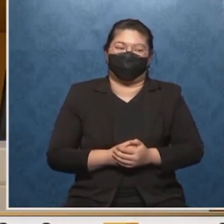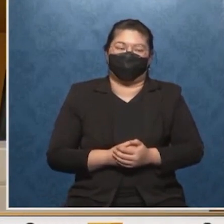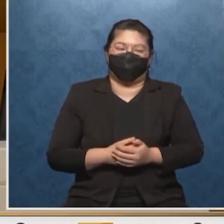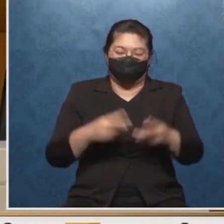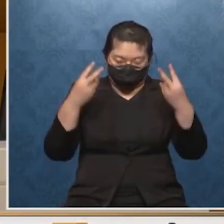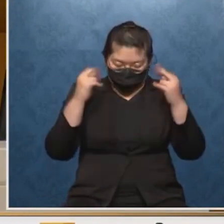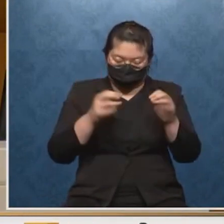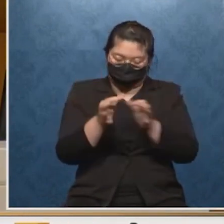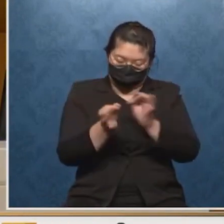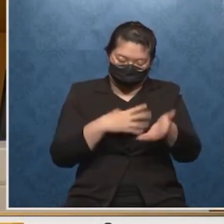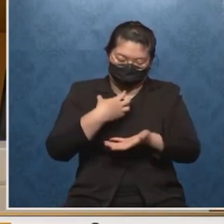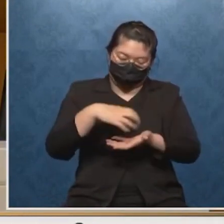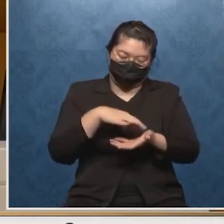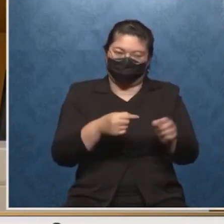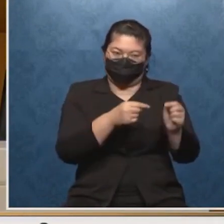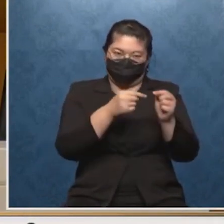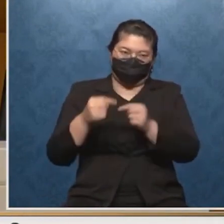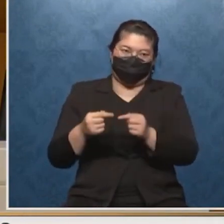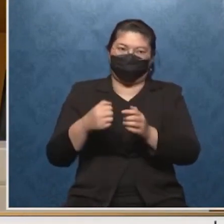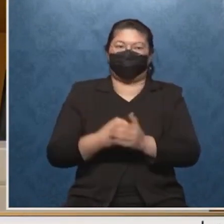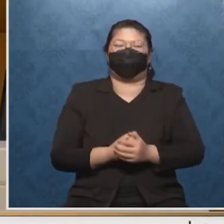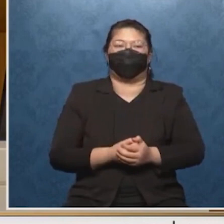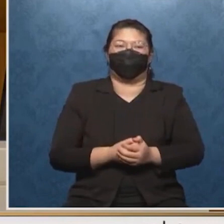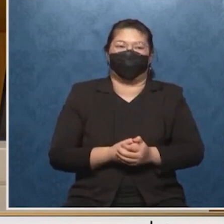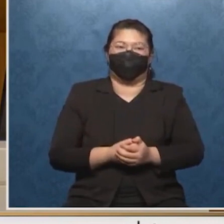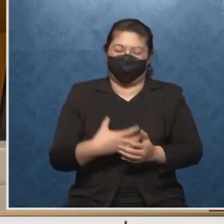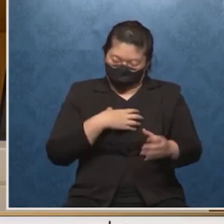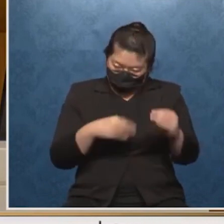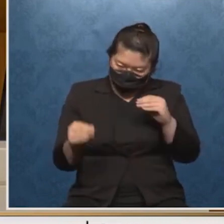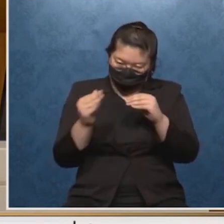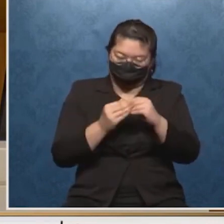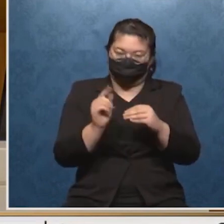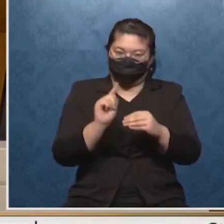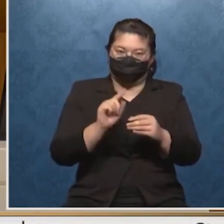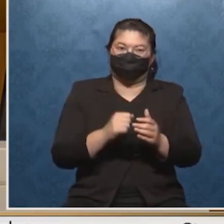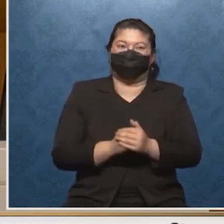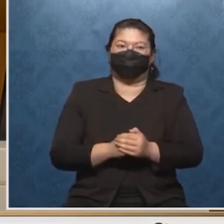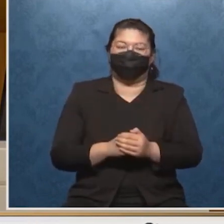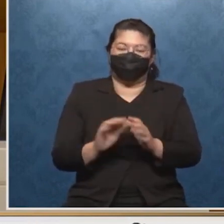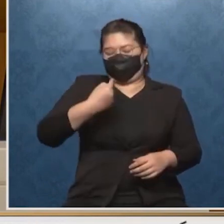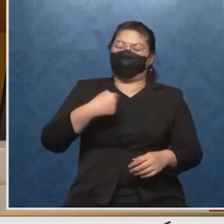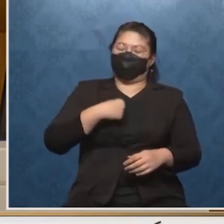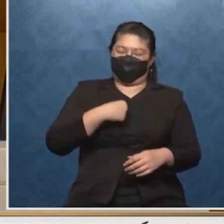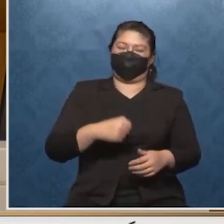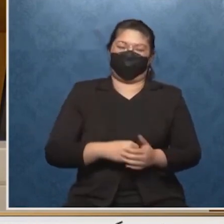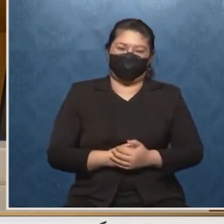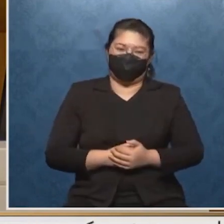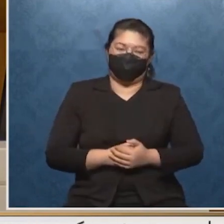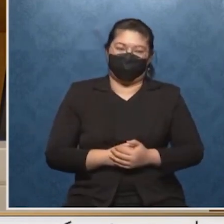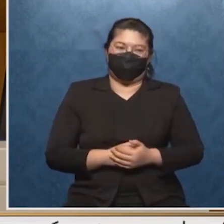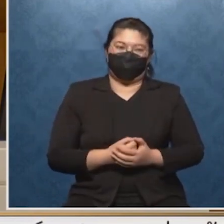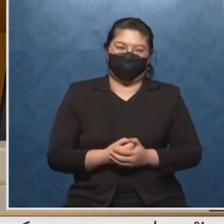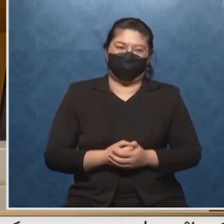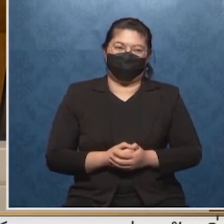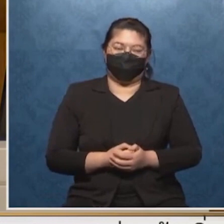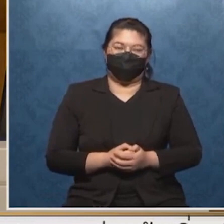จงต่อเลยครับ ครับผมก็เอาอีกสักหน่อยนึงนะต้องมาช้าท่านก็ไล่ผมเป็นหมูเป็นหมาตลอดอ่ะ การจะรู้จัก